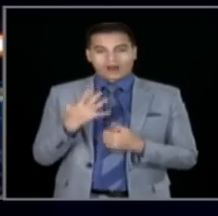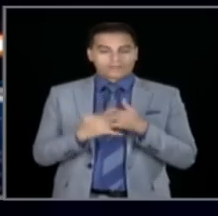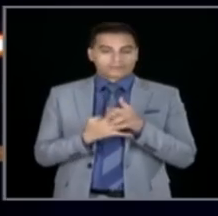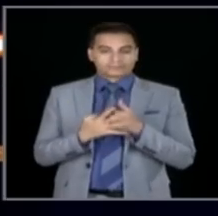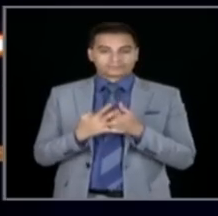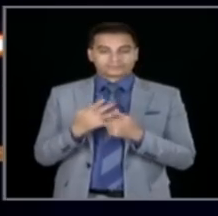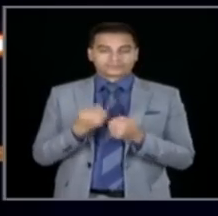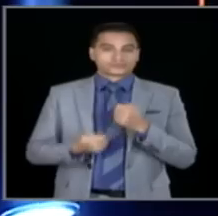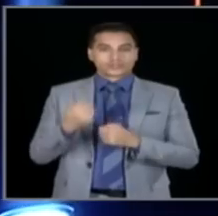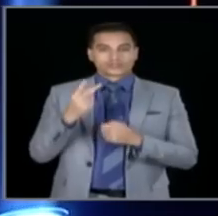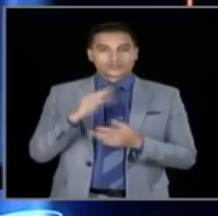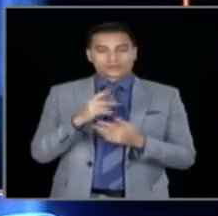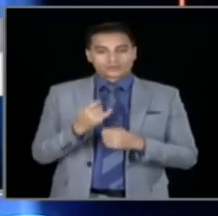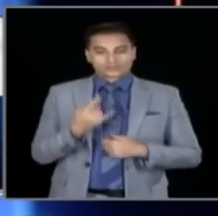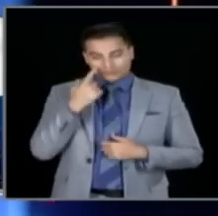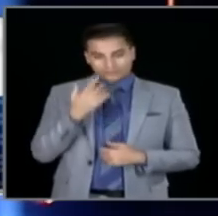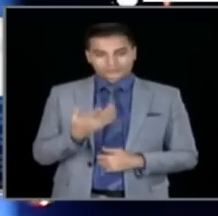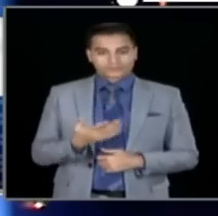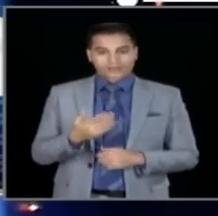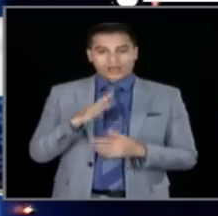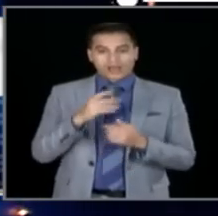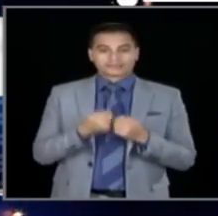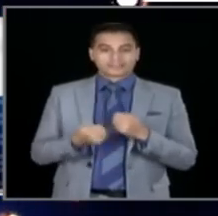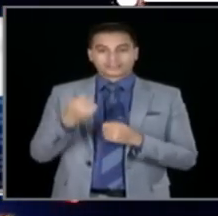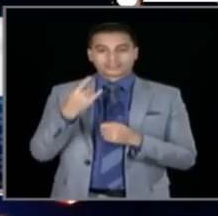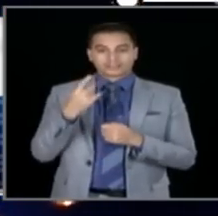4 اختيارات بزائد 20 أو ناقص 10.